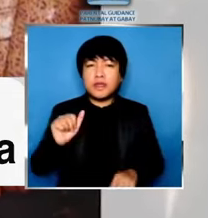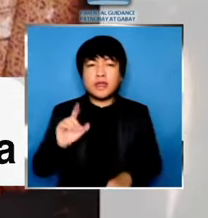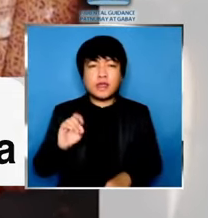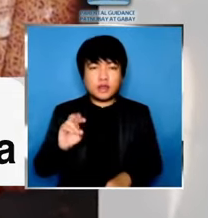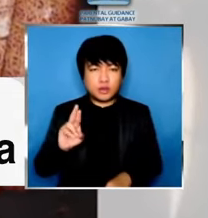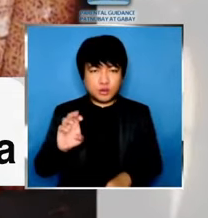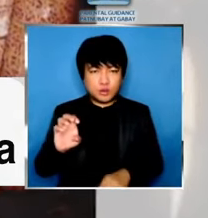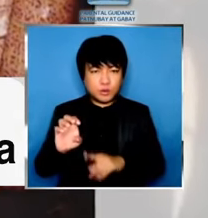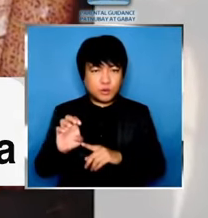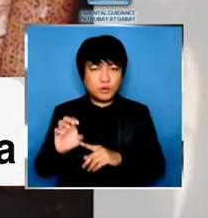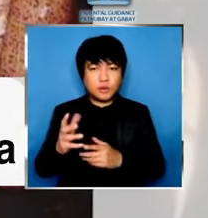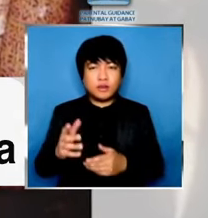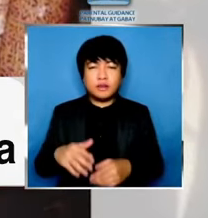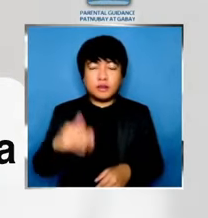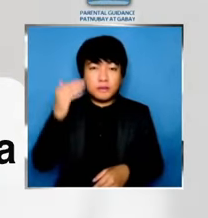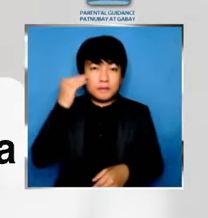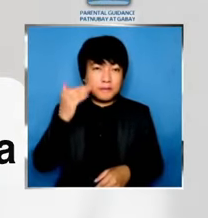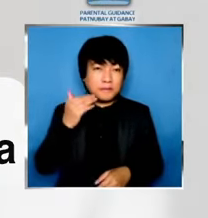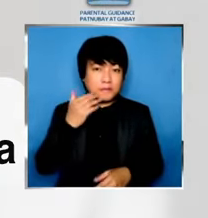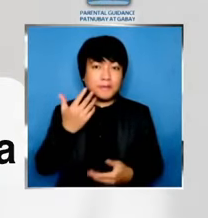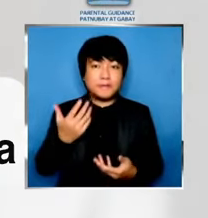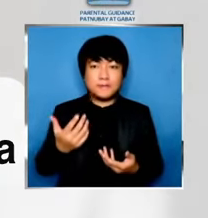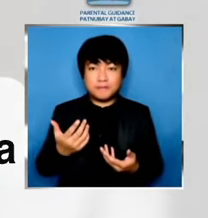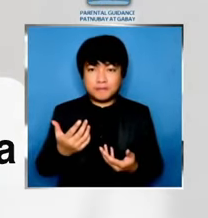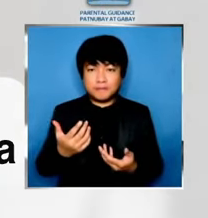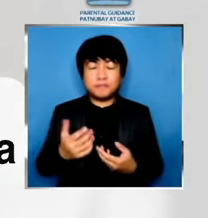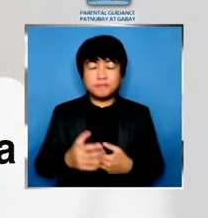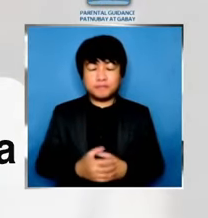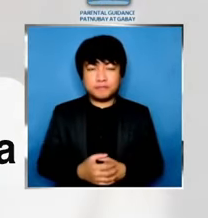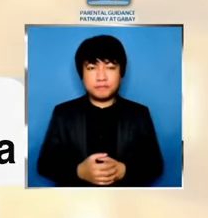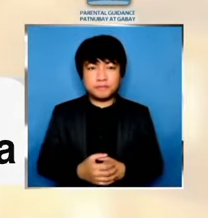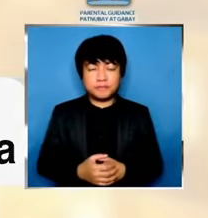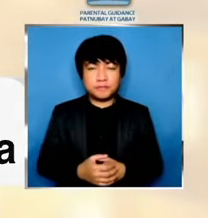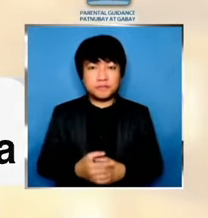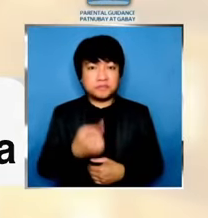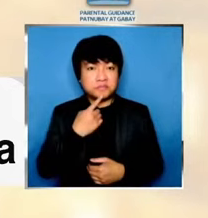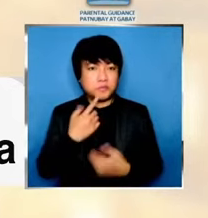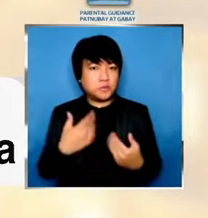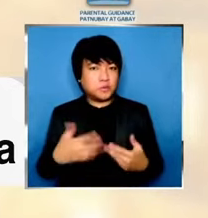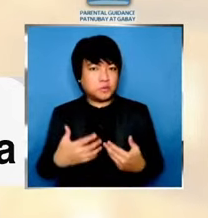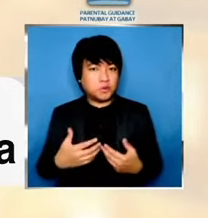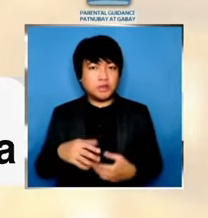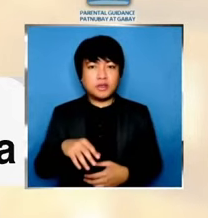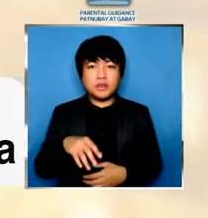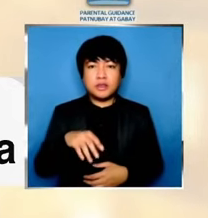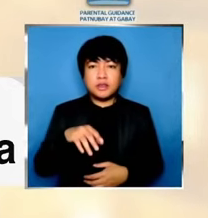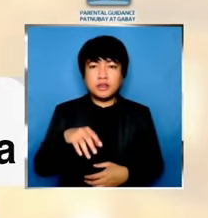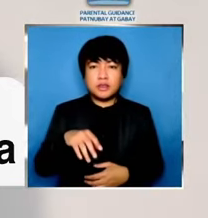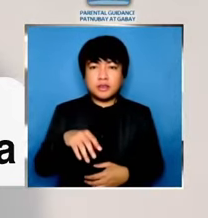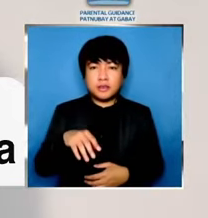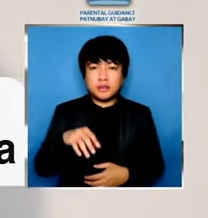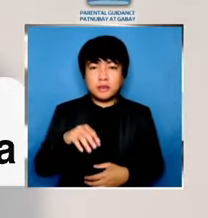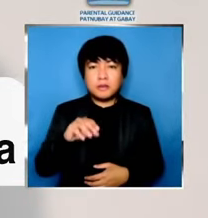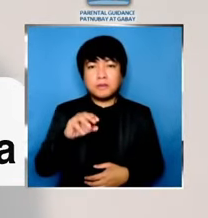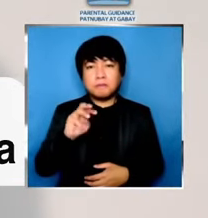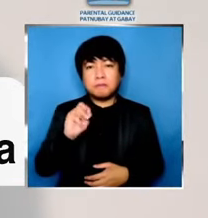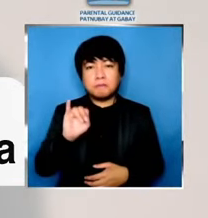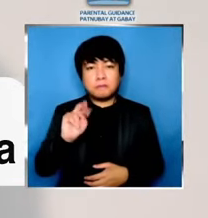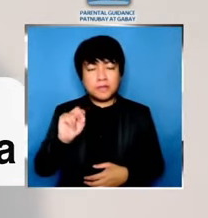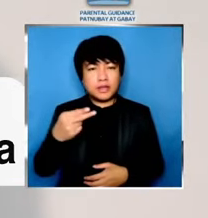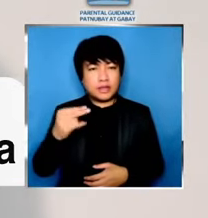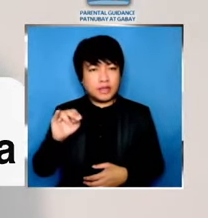fast-rising K-pop group na NewJeans. Sabi ng Big Hit Music ay hands-on si Min Hye-jin sa overall production ng album from